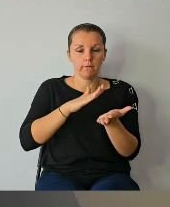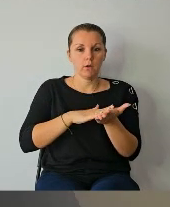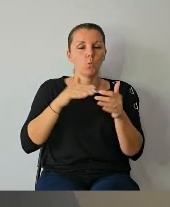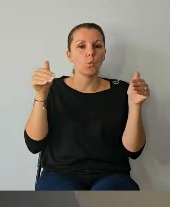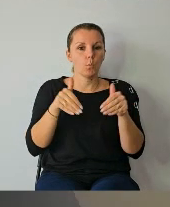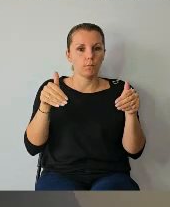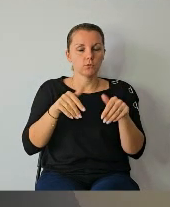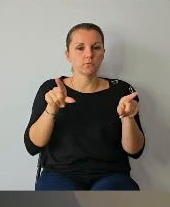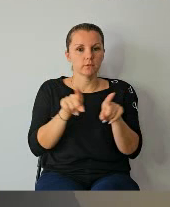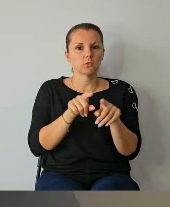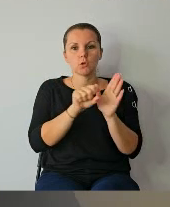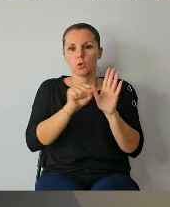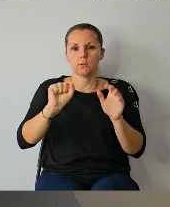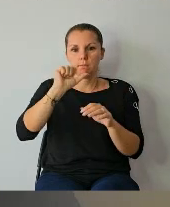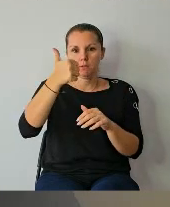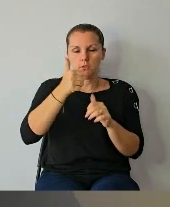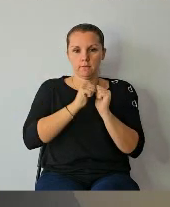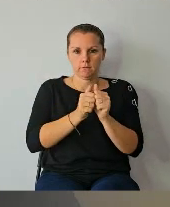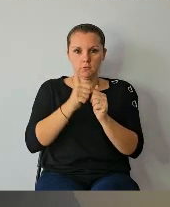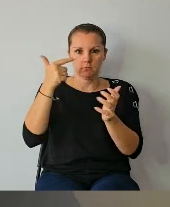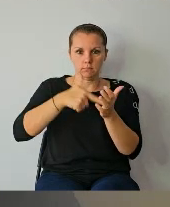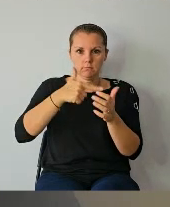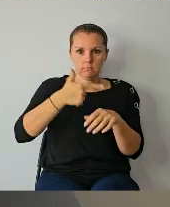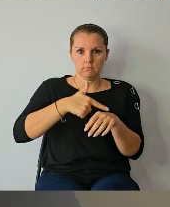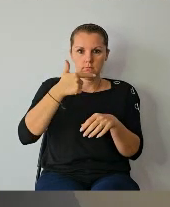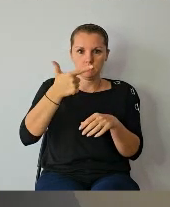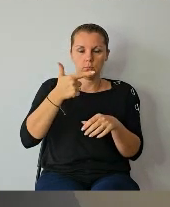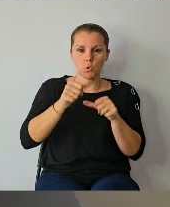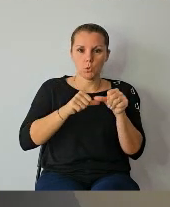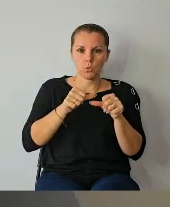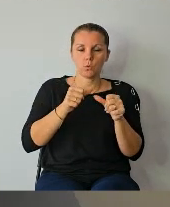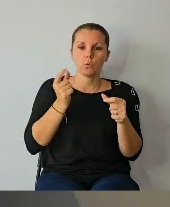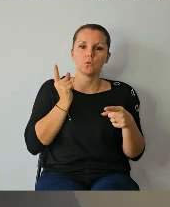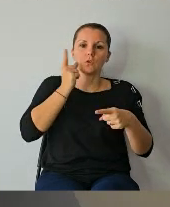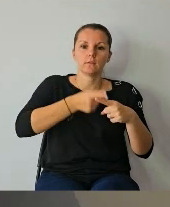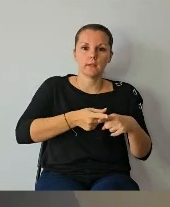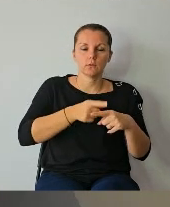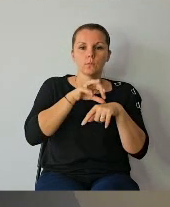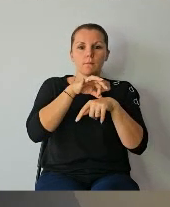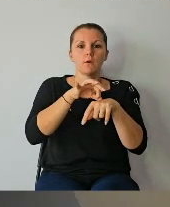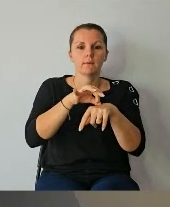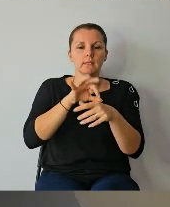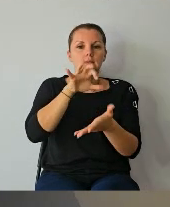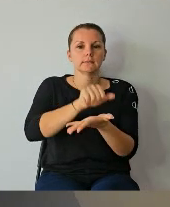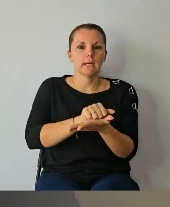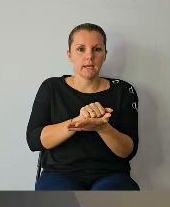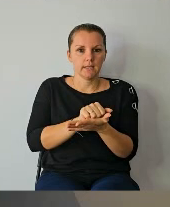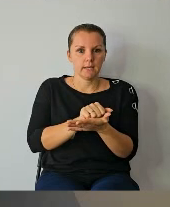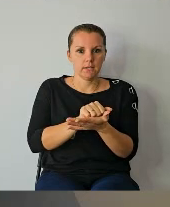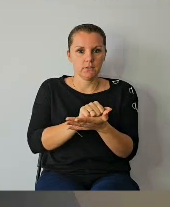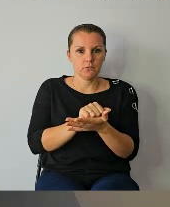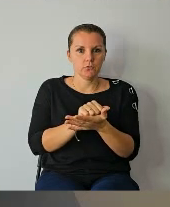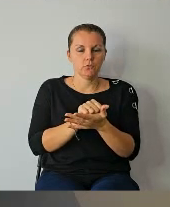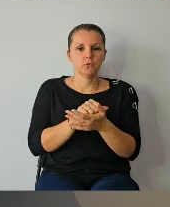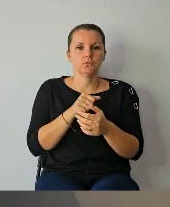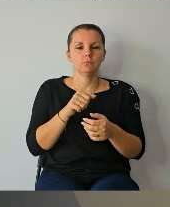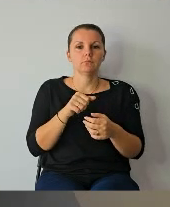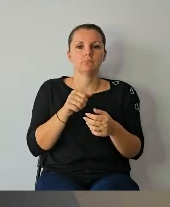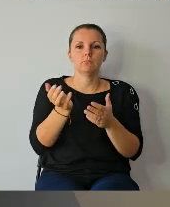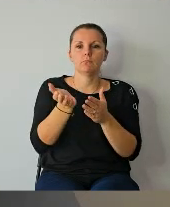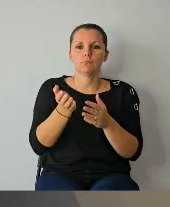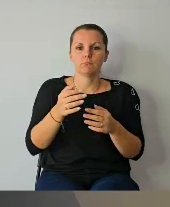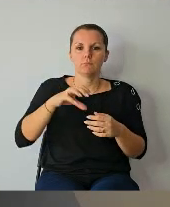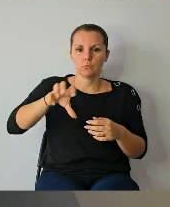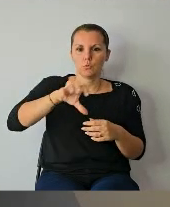wypłatę od 1 września 2022 roku dodatku za prowadzenie zajęć dydaktycznych w oddziałach klas